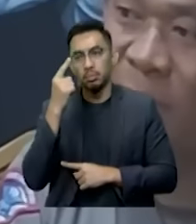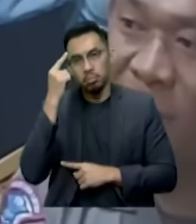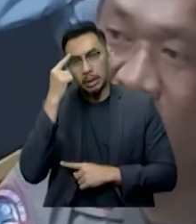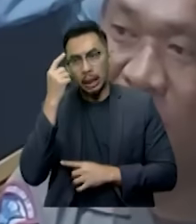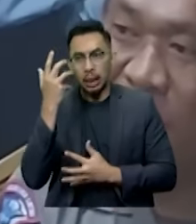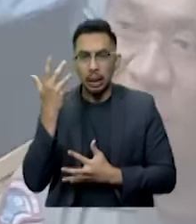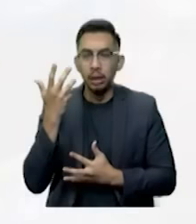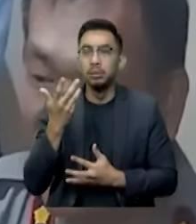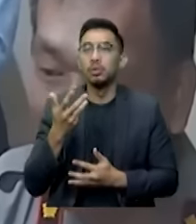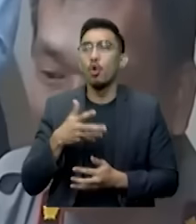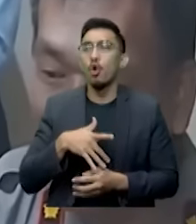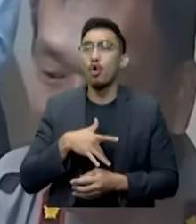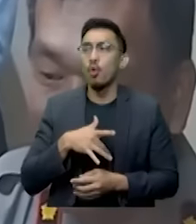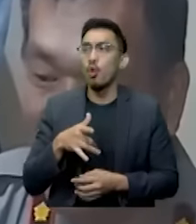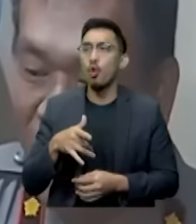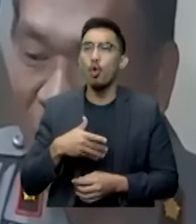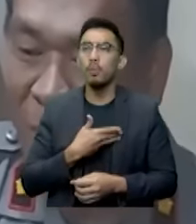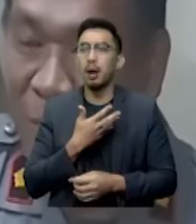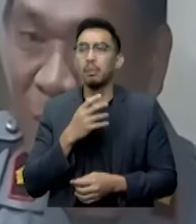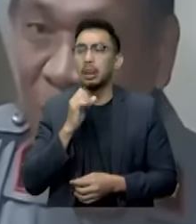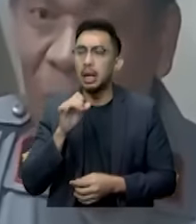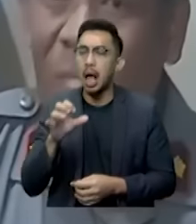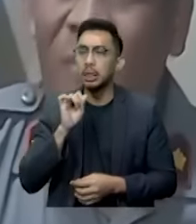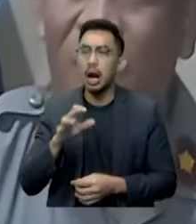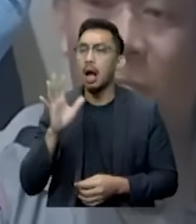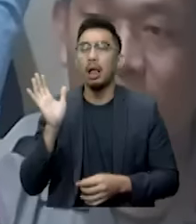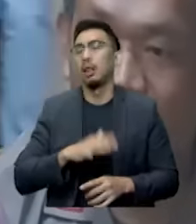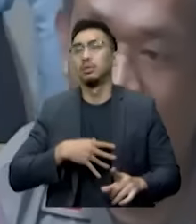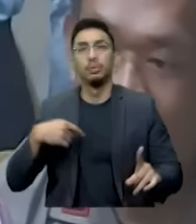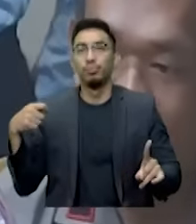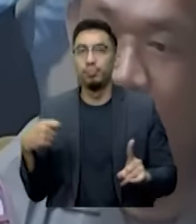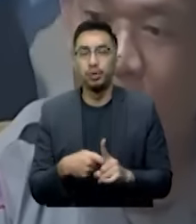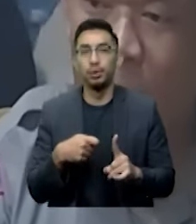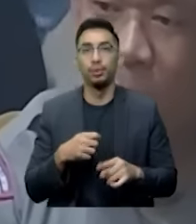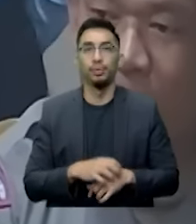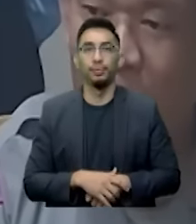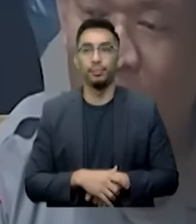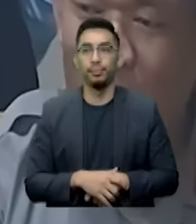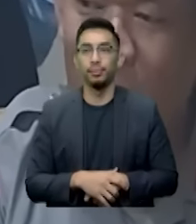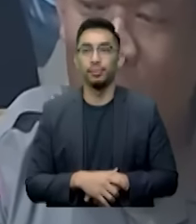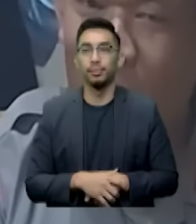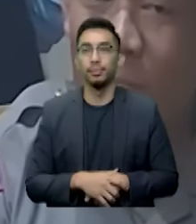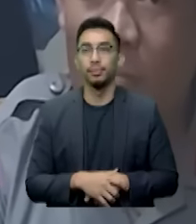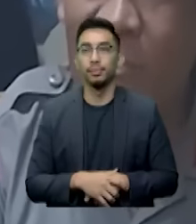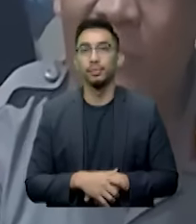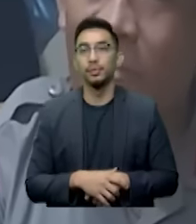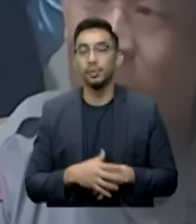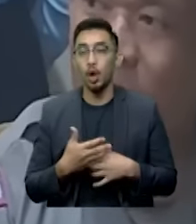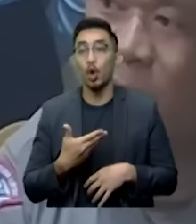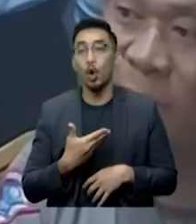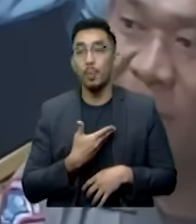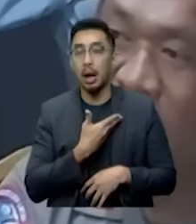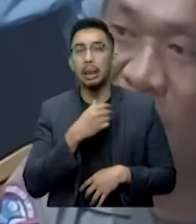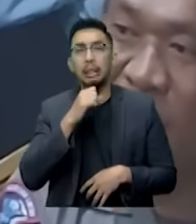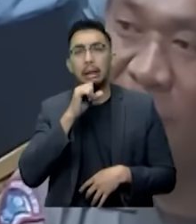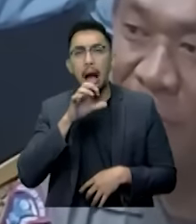korban. Ada bapak yang ada bunda. Dia bilang bagaimana kan? Ada bapak yang bunda mau itu. Tapi nganan nak rasa ini